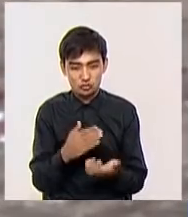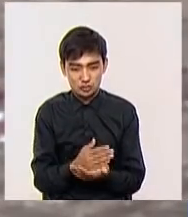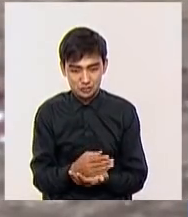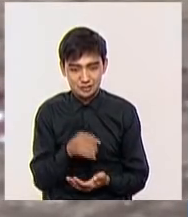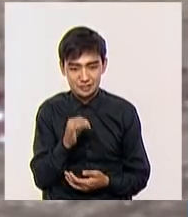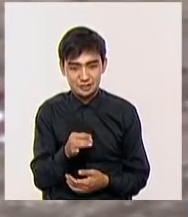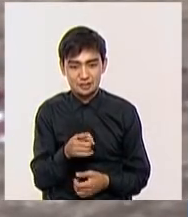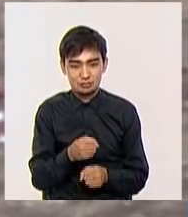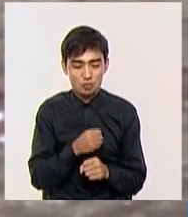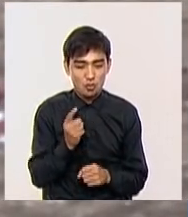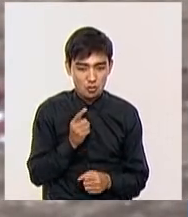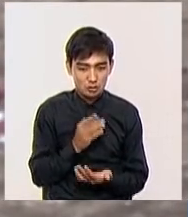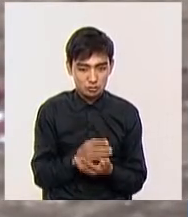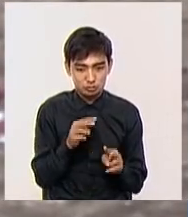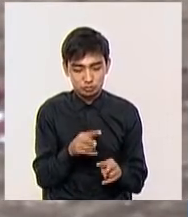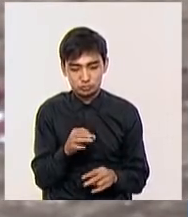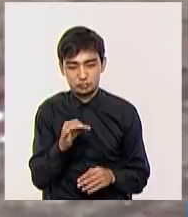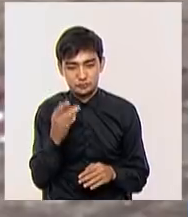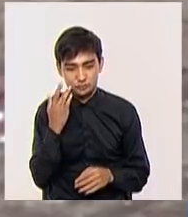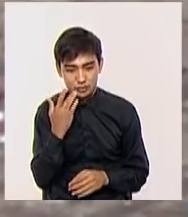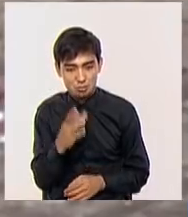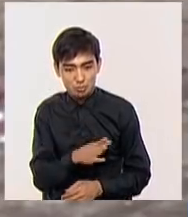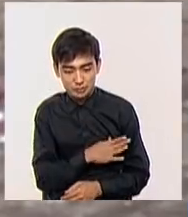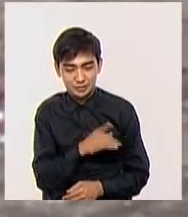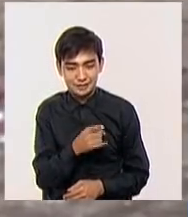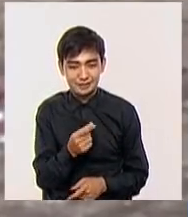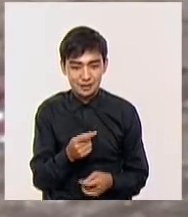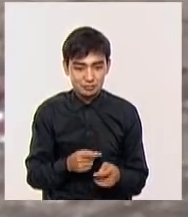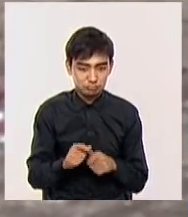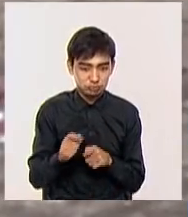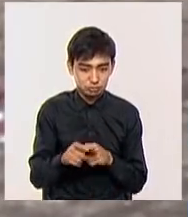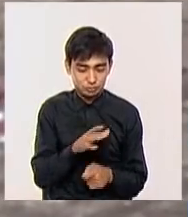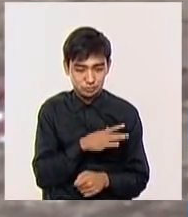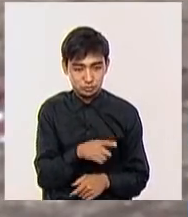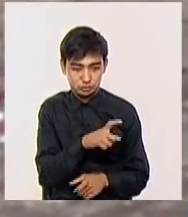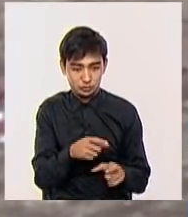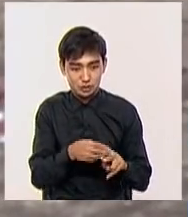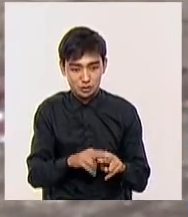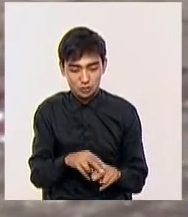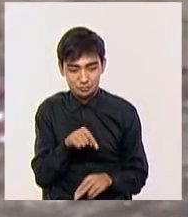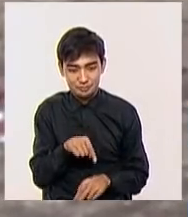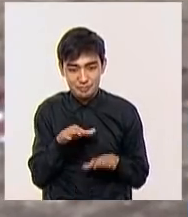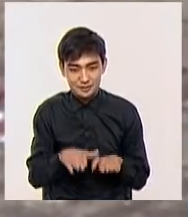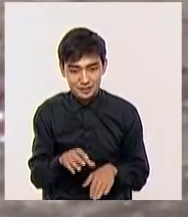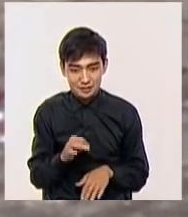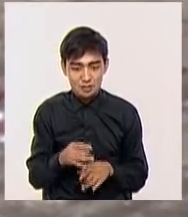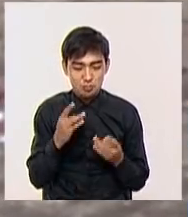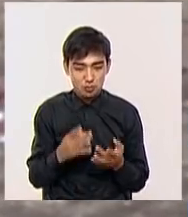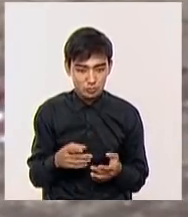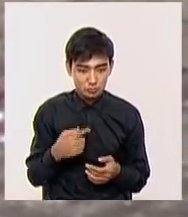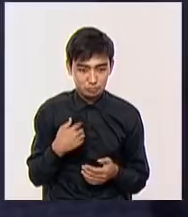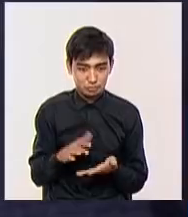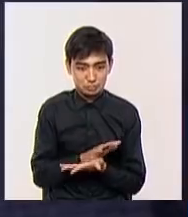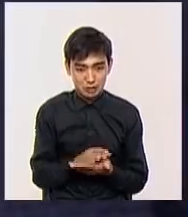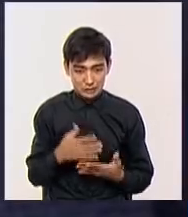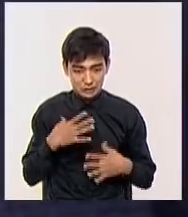Она вот нанимала охрану, смотрела, присматривала. Это все деньги платили данные вот люди, которые здесь находятся. Не просто так это все было, не за